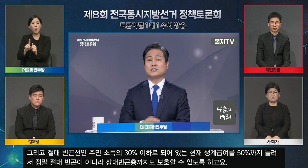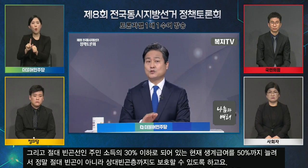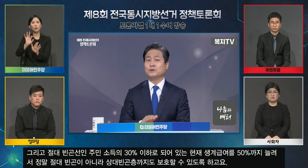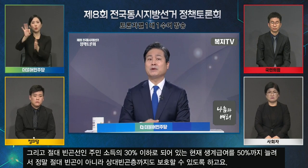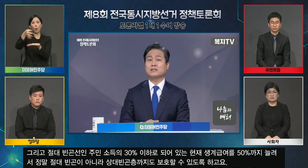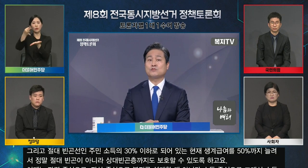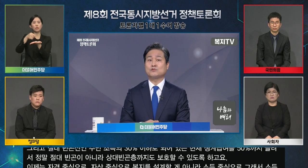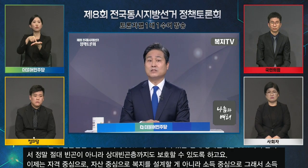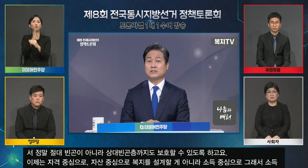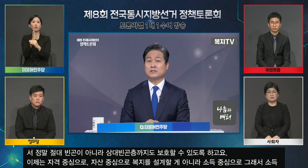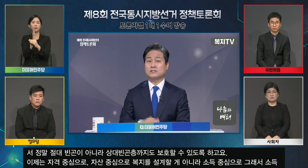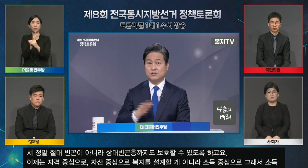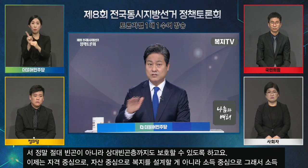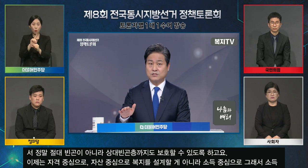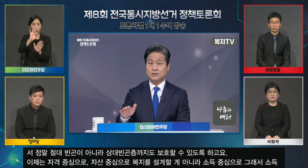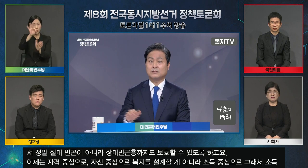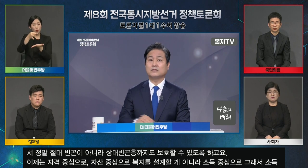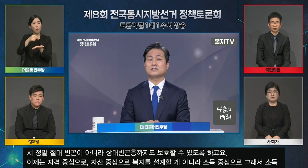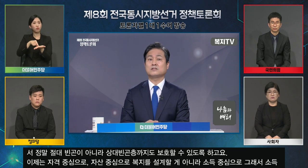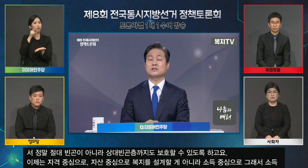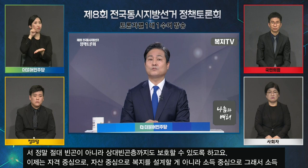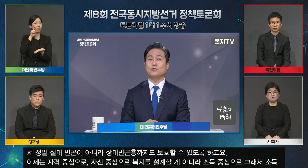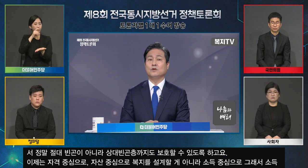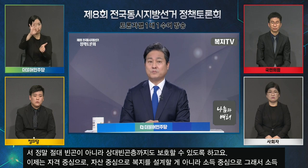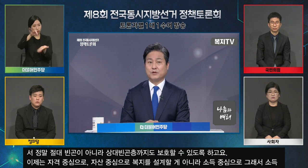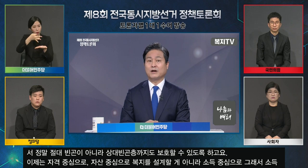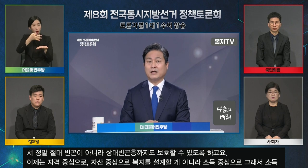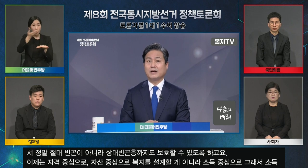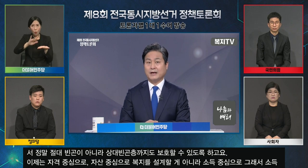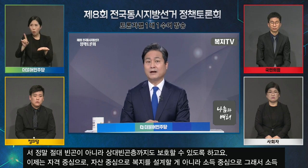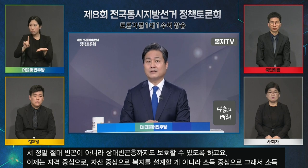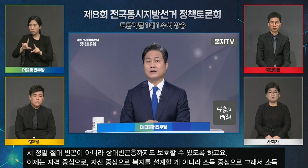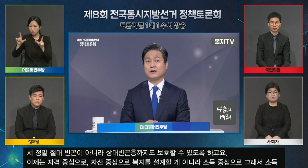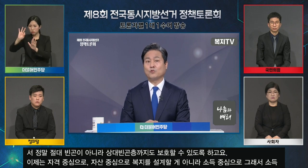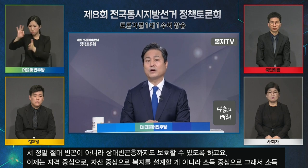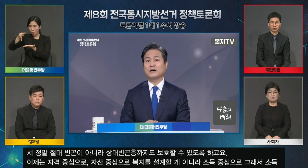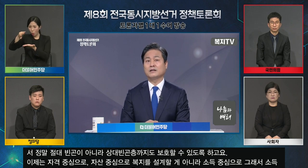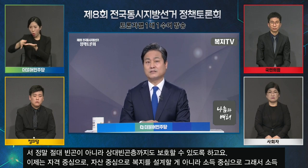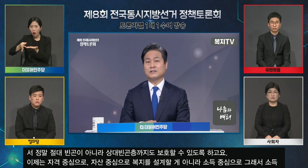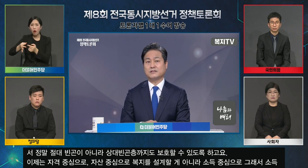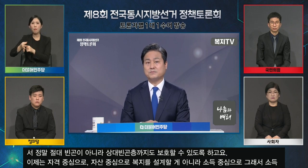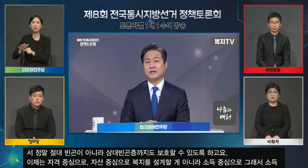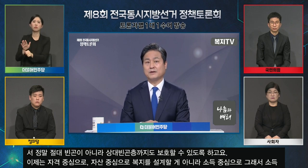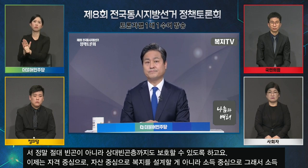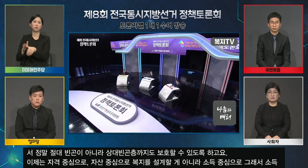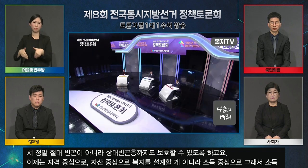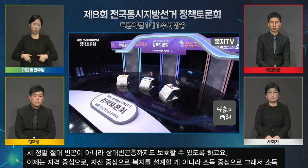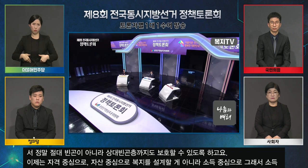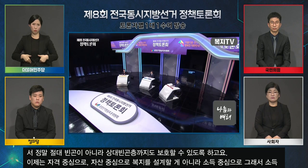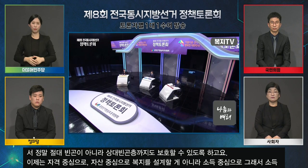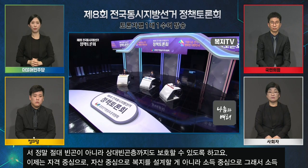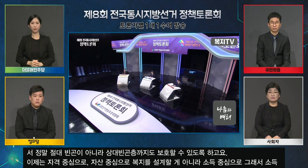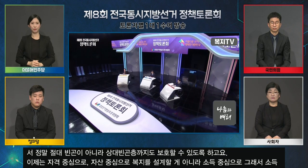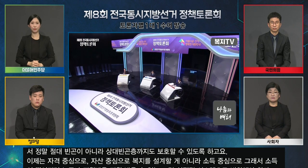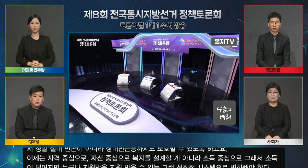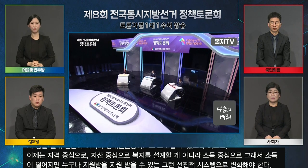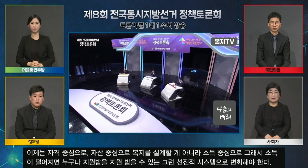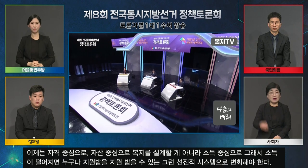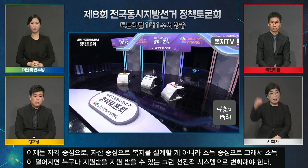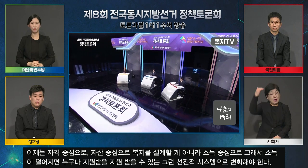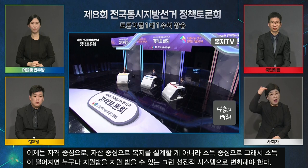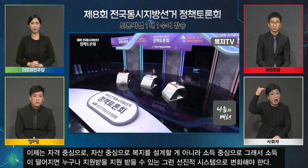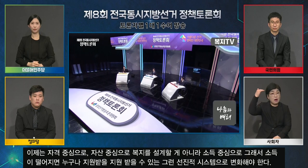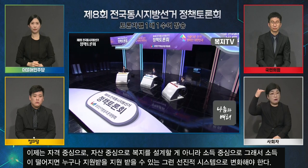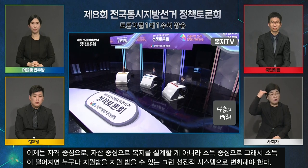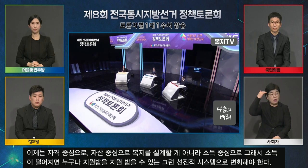누구나 지원받을 수 있는 그런 선진적 시스템으로 변화해야 한다 이렇게 공약드리겠습니다. 네. 대한민국의